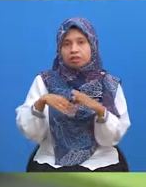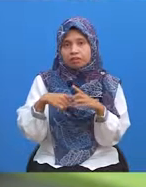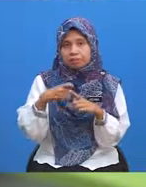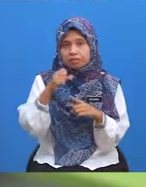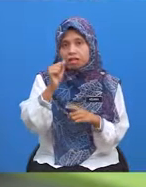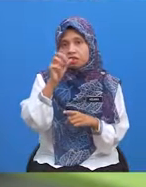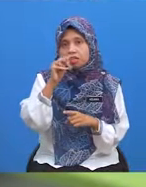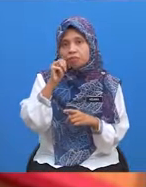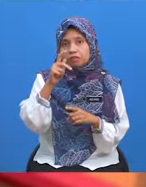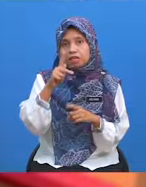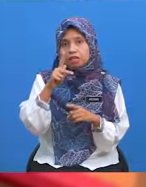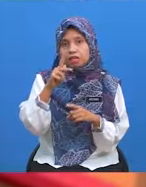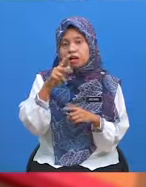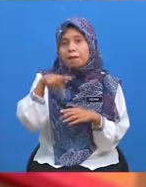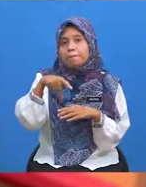Kuala Lumpur.